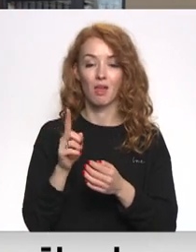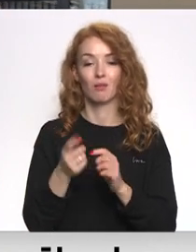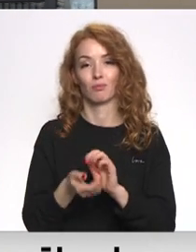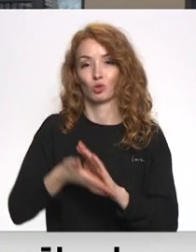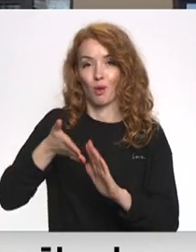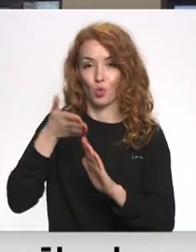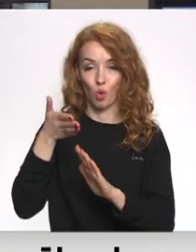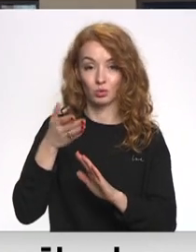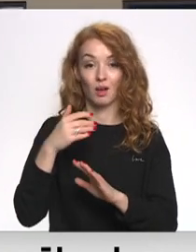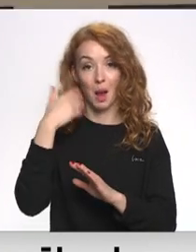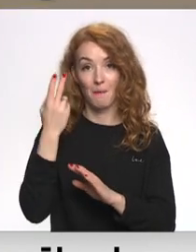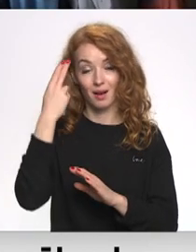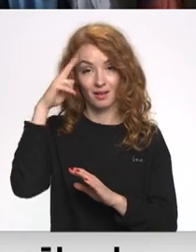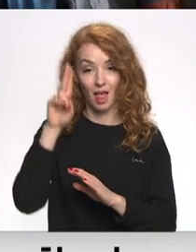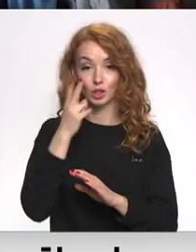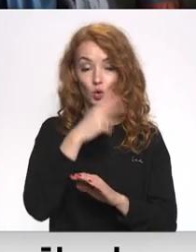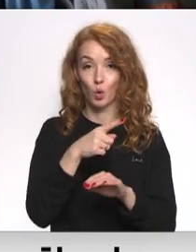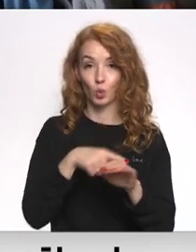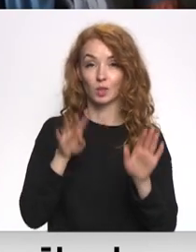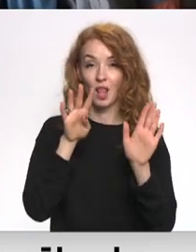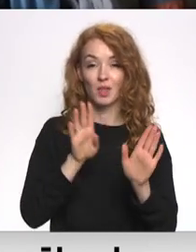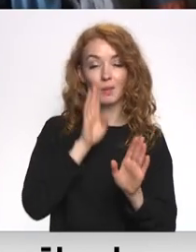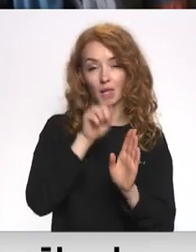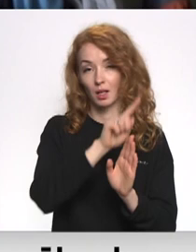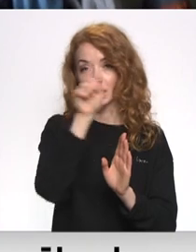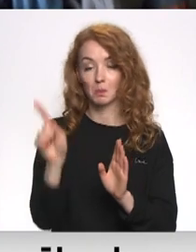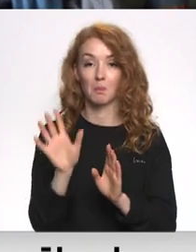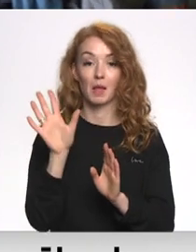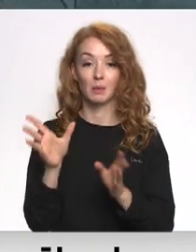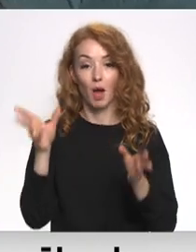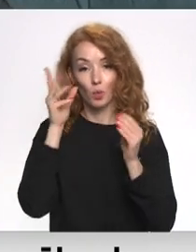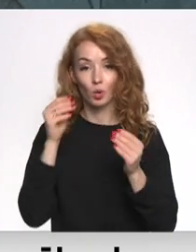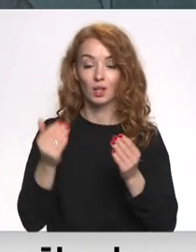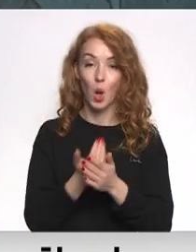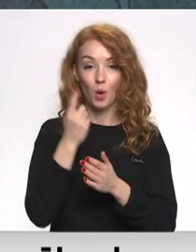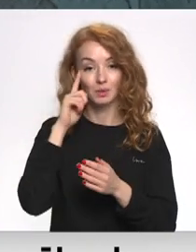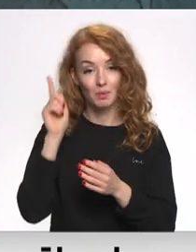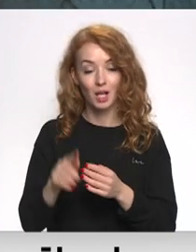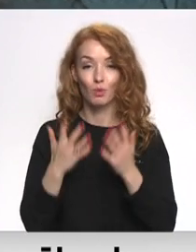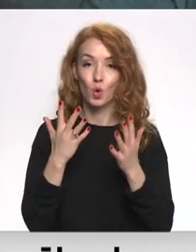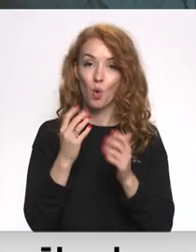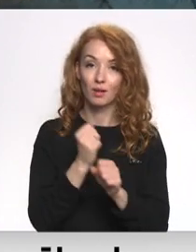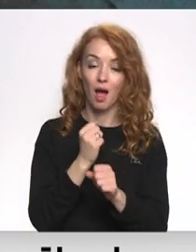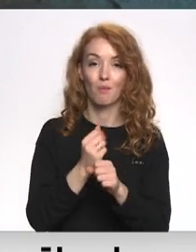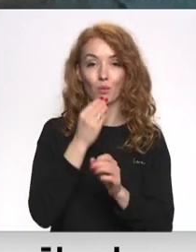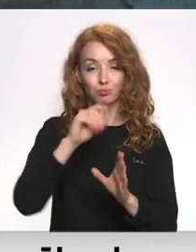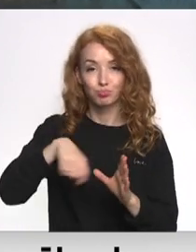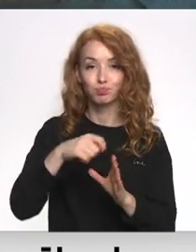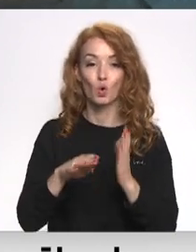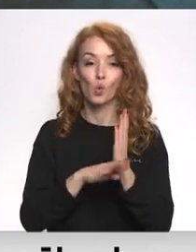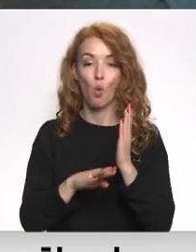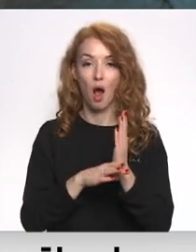labo pusi. Kamēr dēls šeit no 9:30 rītā līdz 5:00 vakarā apgūst jaunas prasmes rokdarbu, kulinārijas un